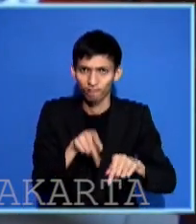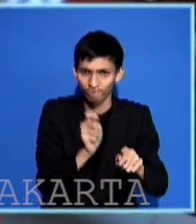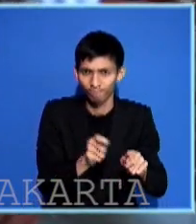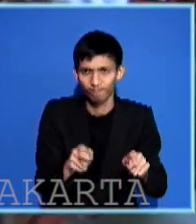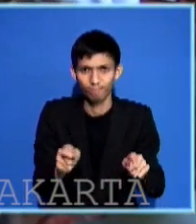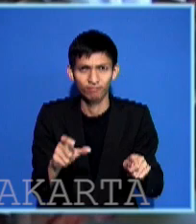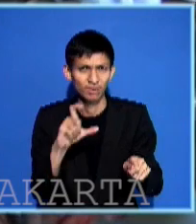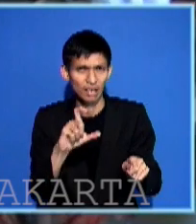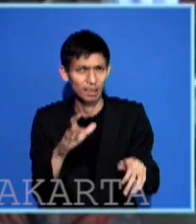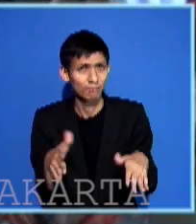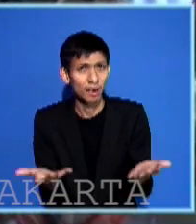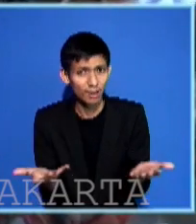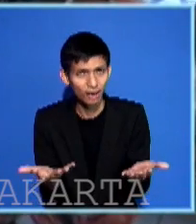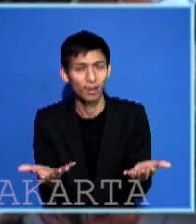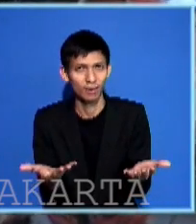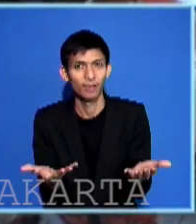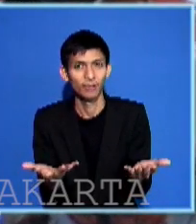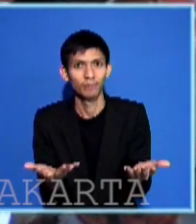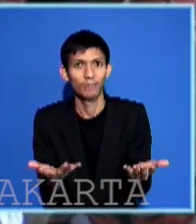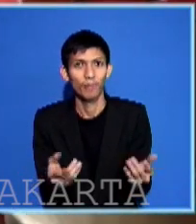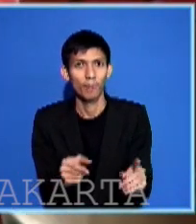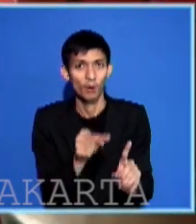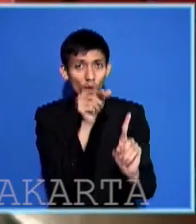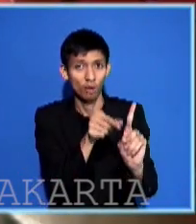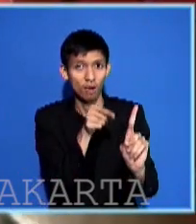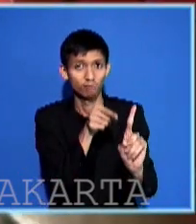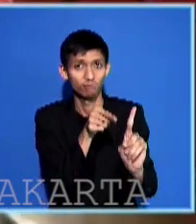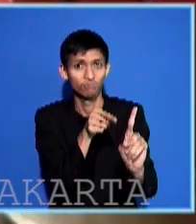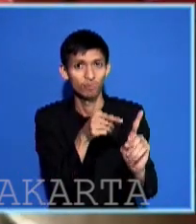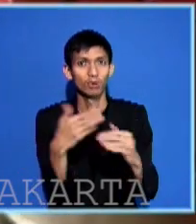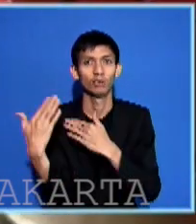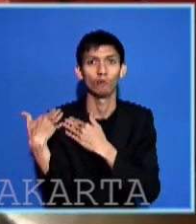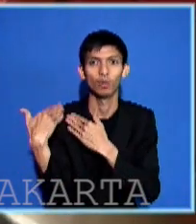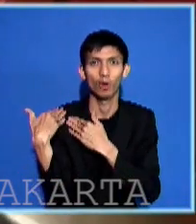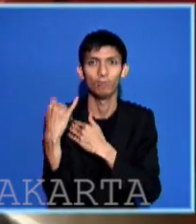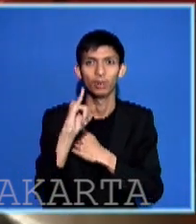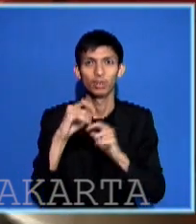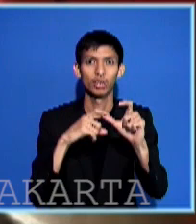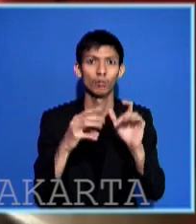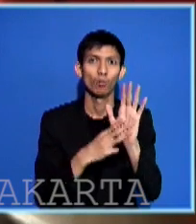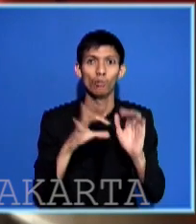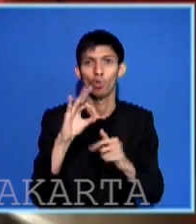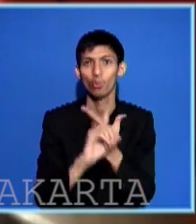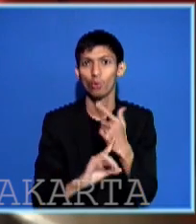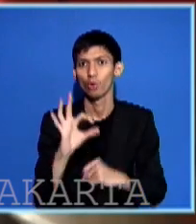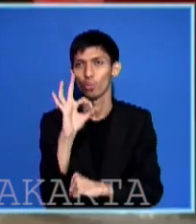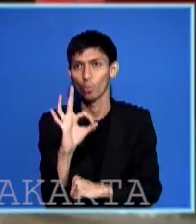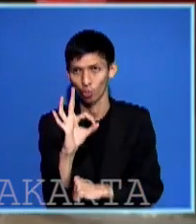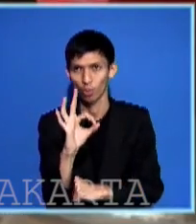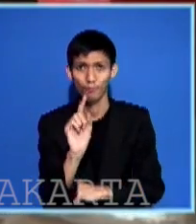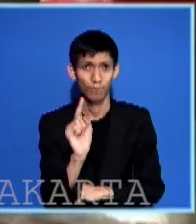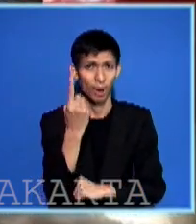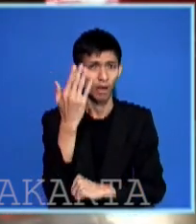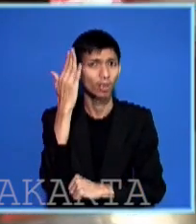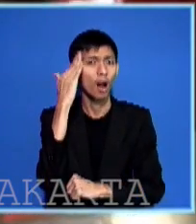Pengelola Sanggar Ismaya ugi pamucal Istiantoro maratilaken bilih para pasarto gladen ingkang sepisanan kedah mangertosi tata